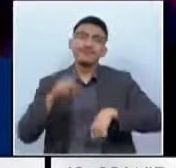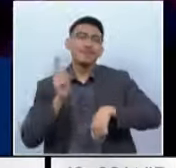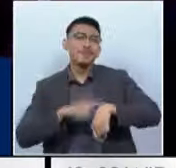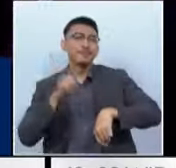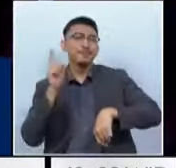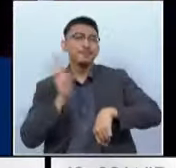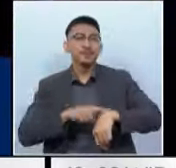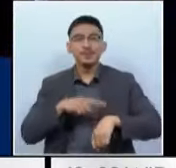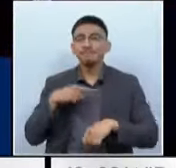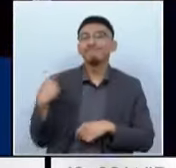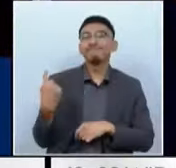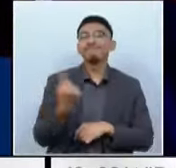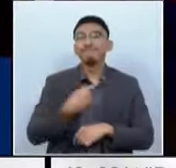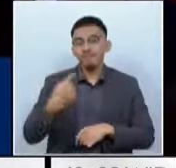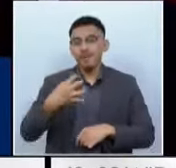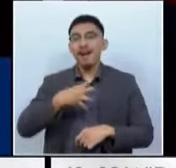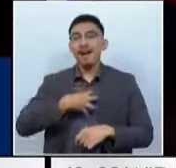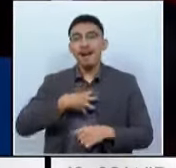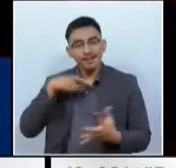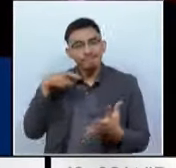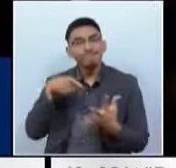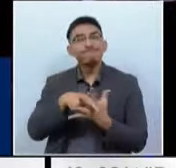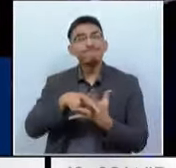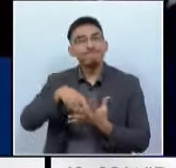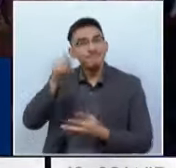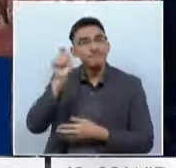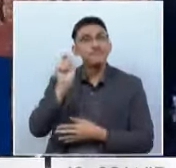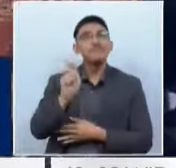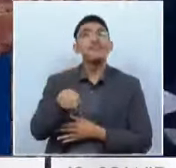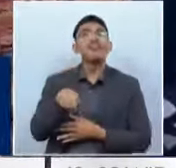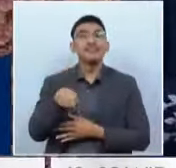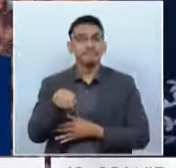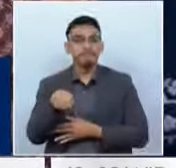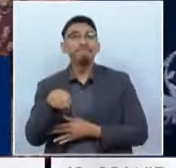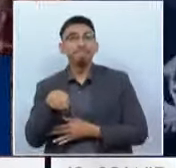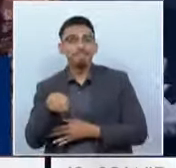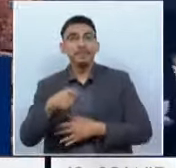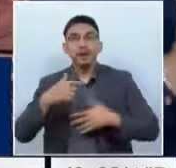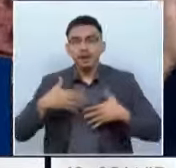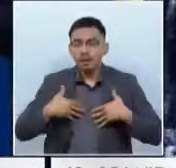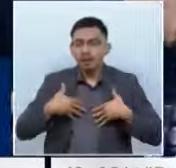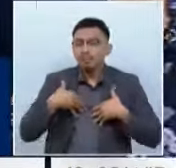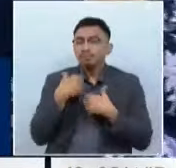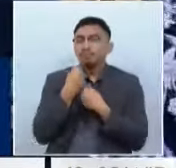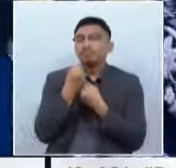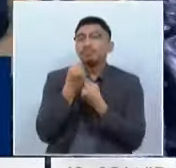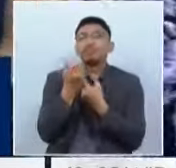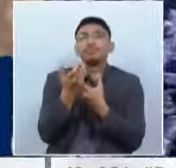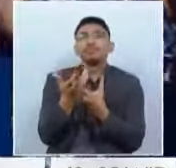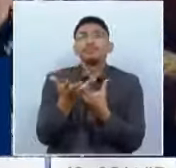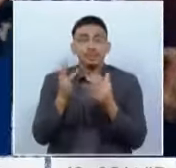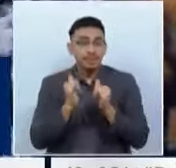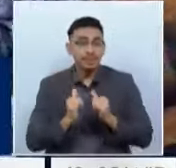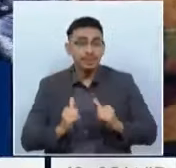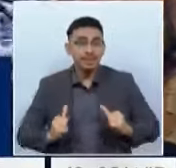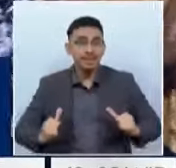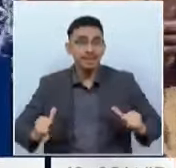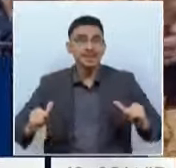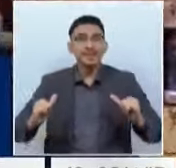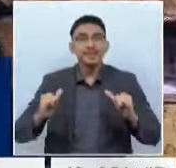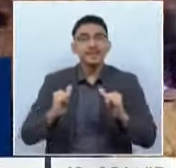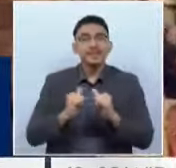waktunya untuk guratkan hak bilh kita Salurkan aspirasi bersama